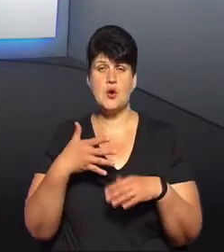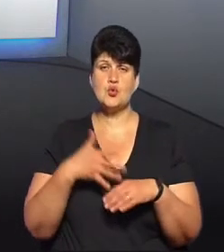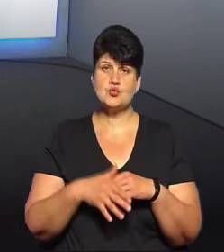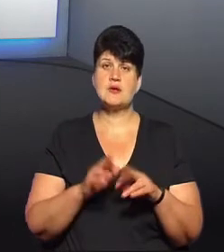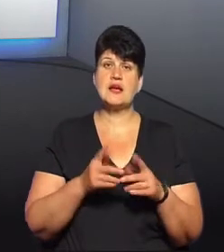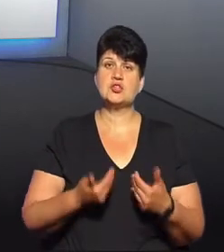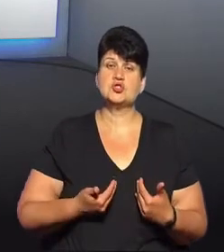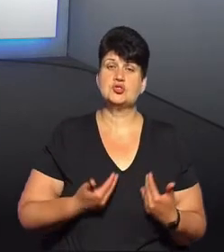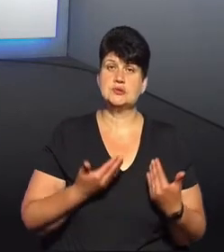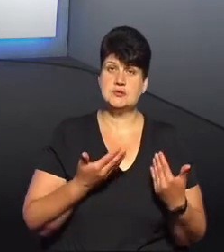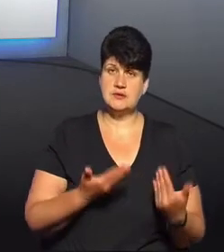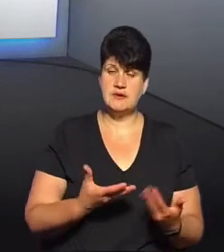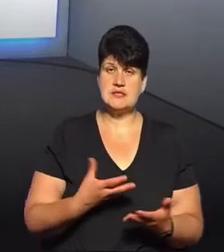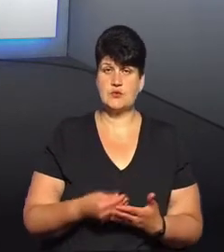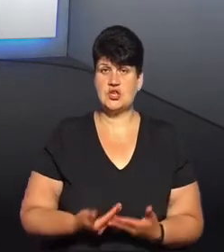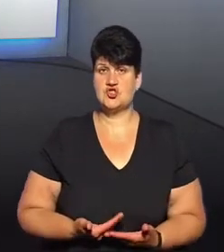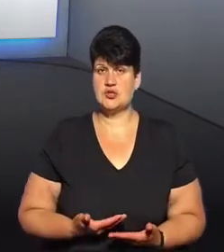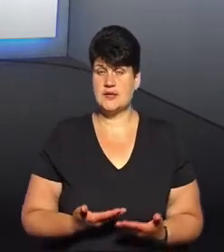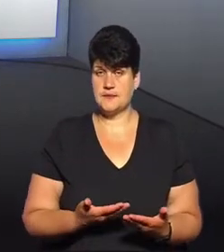він проживає там своє життя.